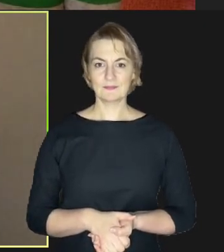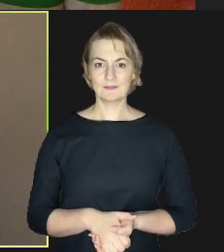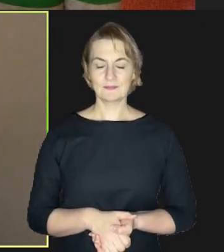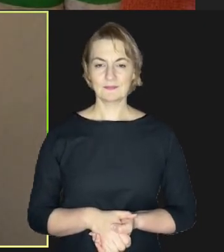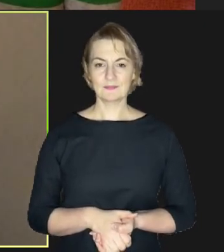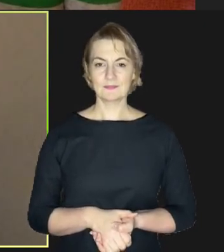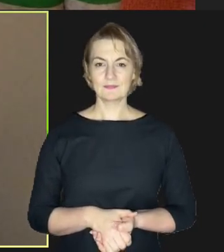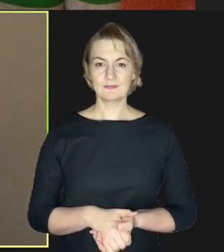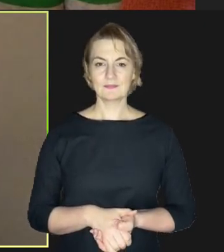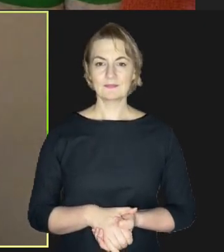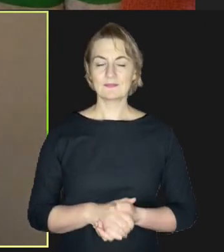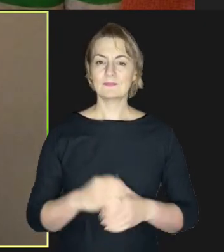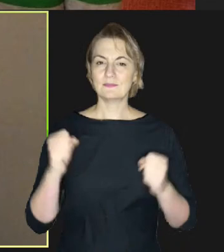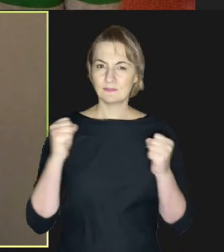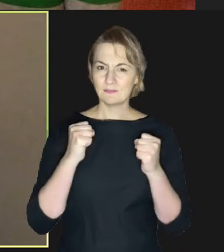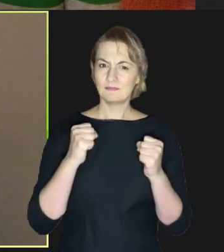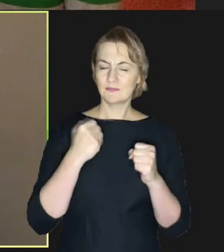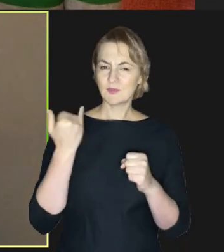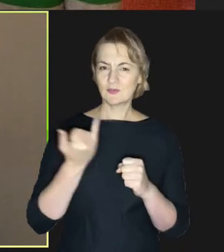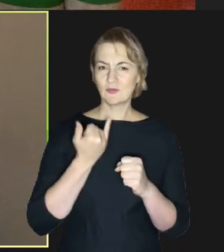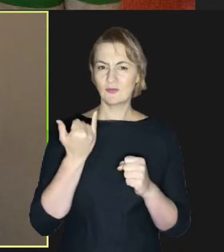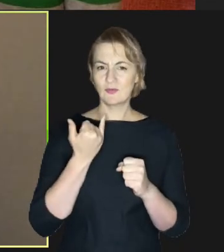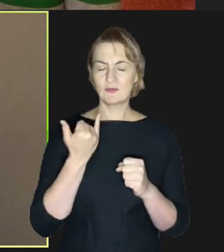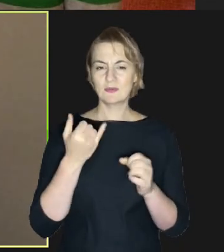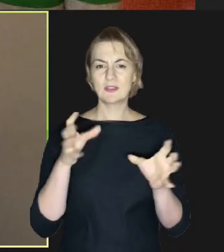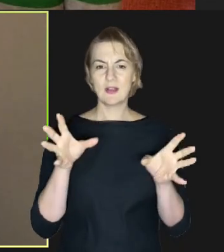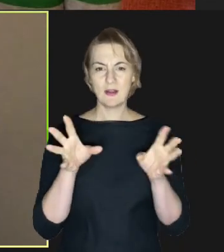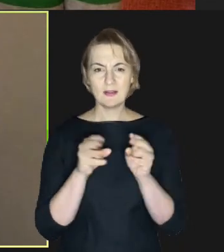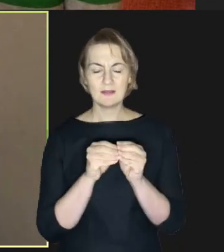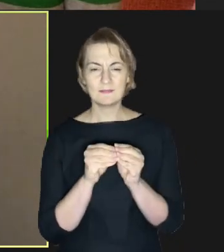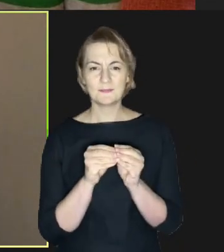nieodrodnym towarzyszem tego